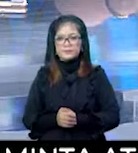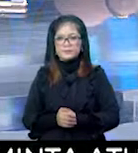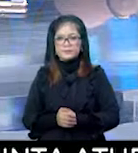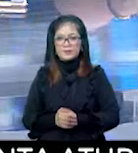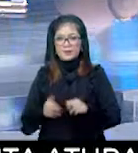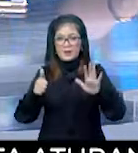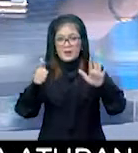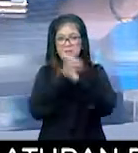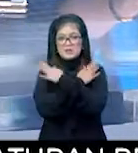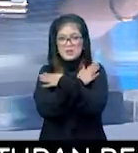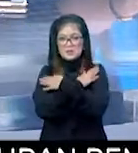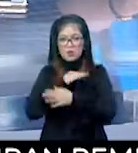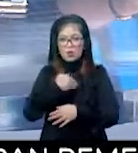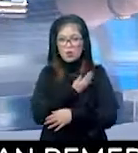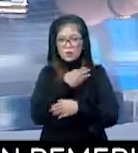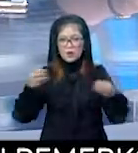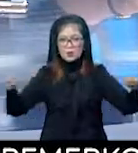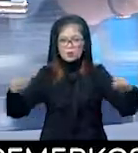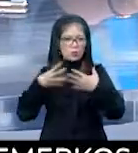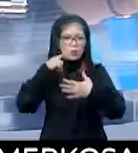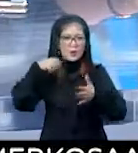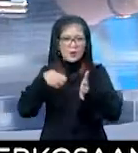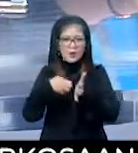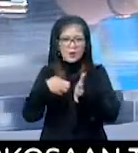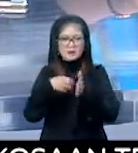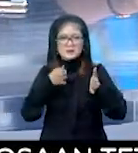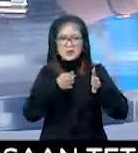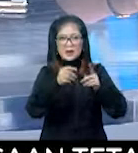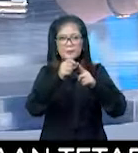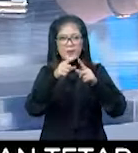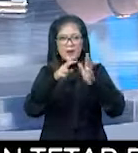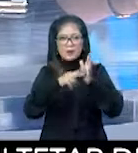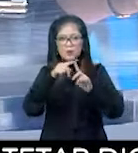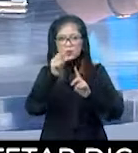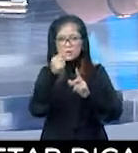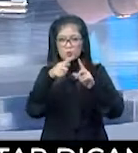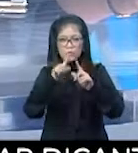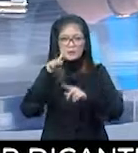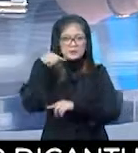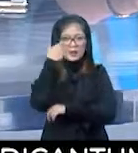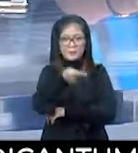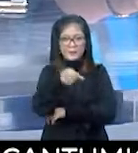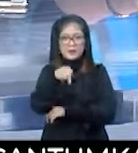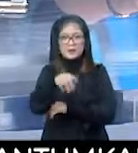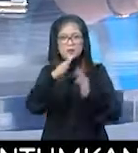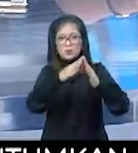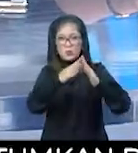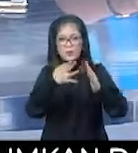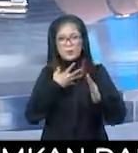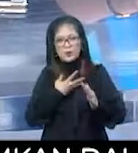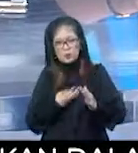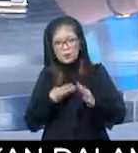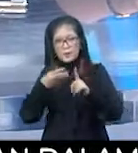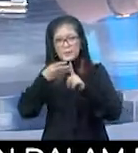6 jenazah korban kecelakaan maut di jalur Pantura, Cirebon, Jawa Barat, Senin dini hari tiba di rumah duka di Batang, Jawa Tengah. Kedatangan jenazah disambut